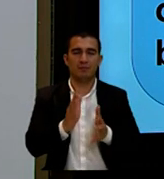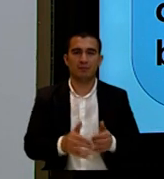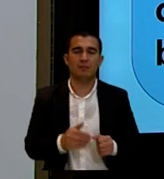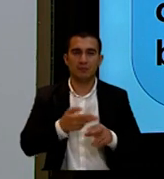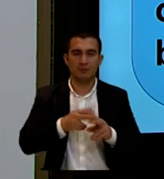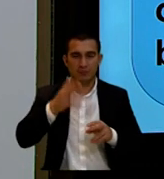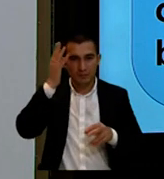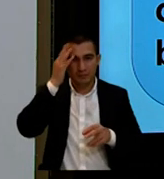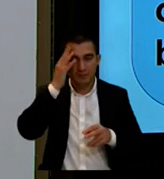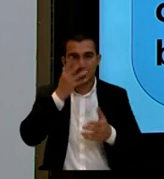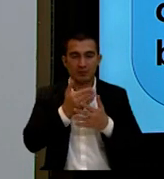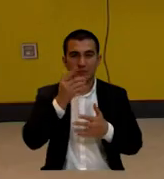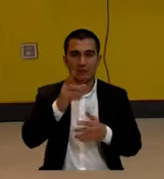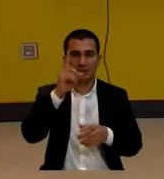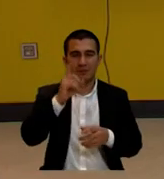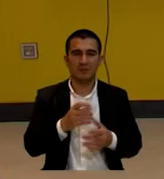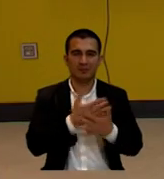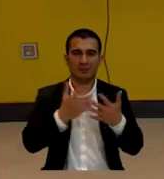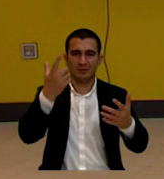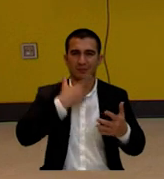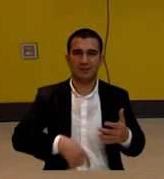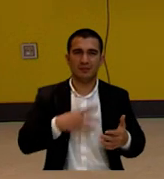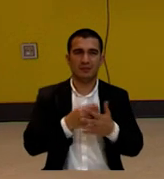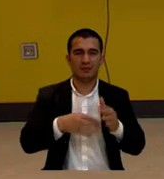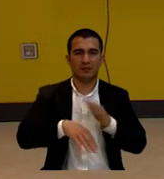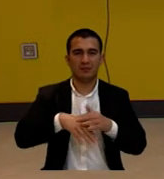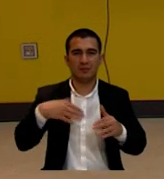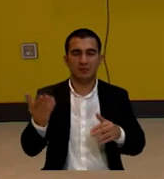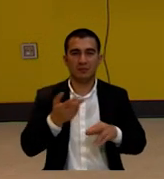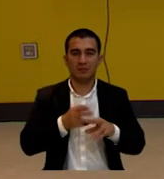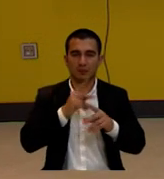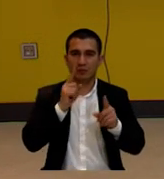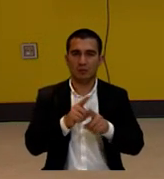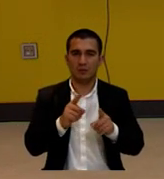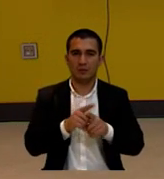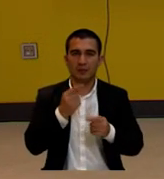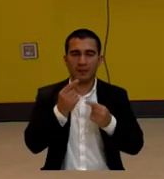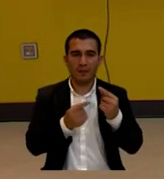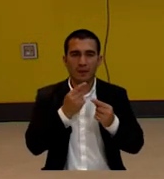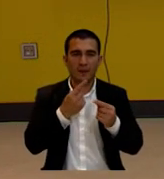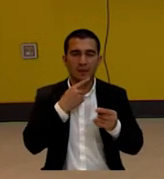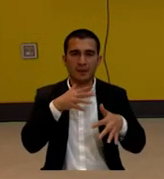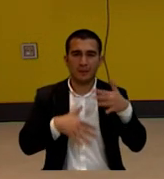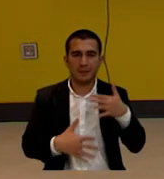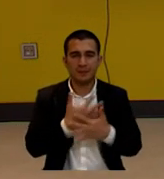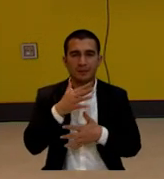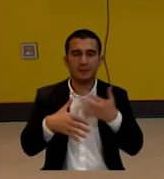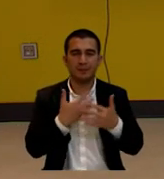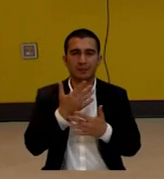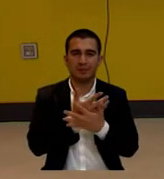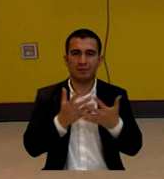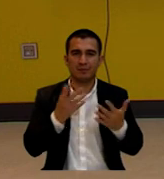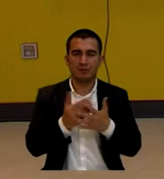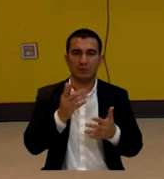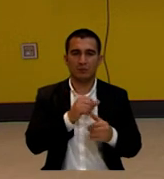Bosh miya va tanadan keluvchi venos qon o'ng bo'lmachaga quyiladi. Kichik qon aylanish doirasi yurak